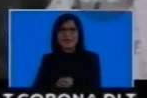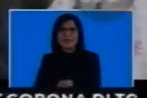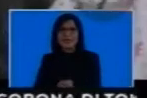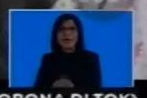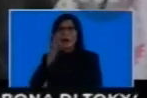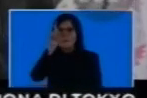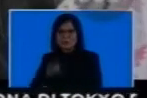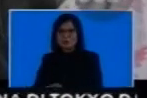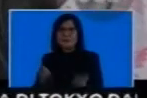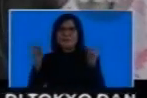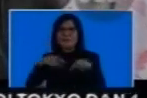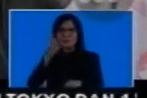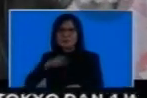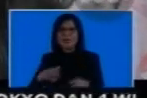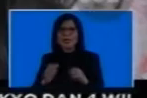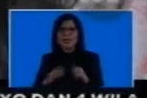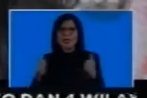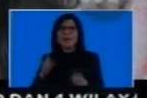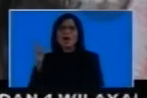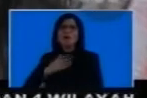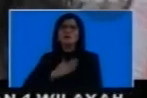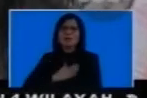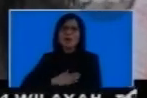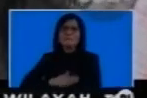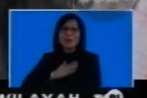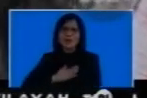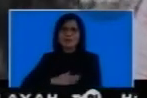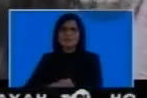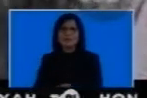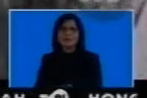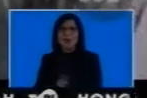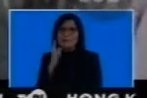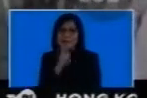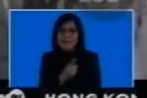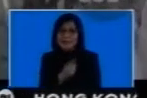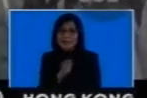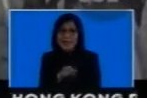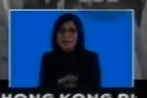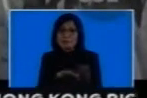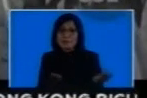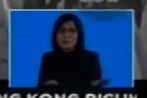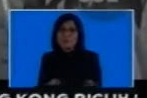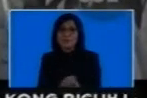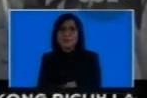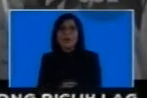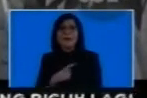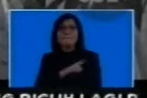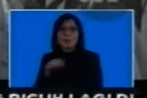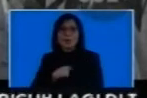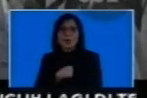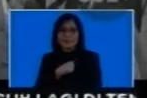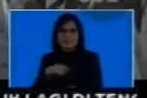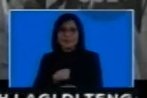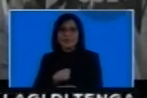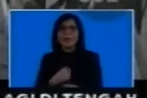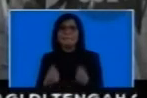keadaan. Meyakinkan siswa-siswa didik kita bahwa kita mampu membalikan keadaan. Saya masih ingat jelas bahwa